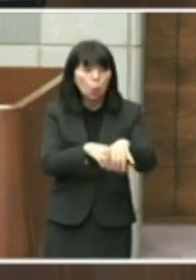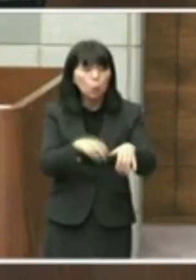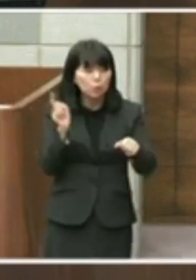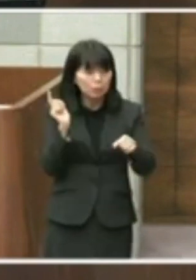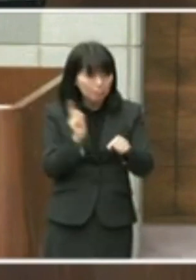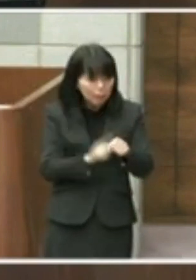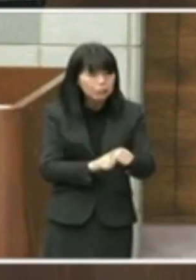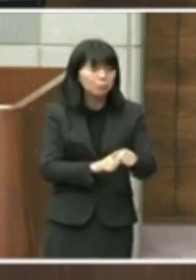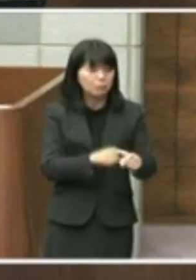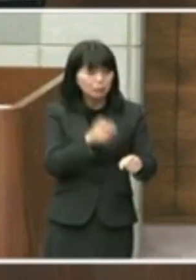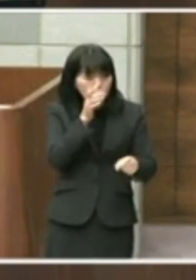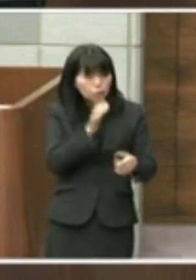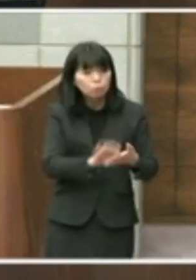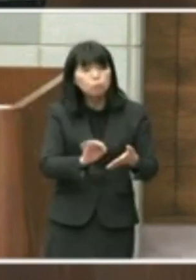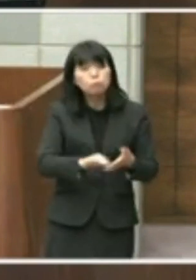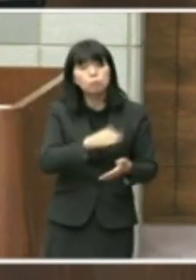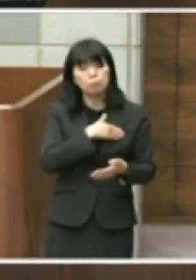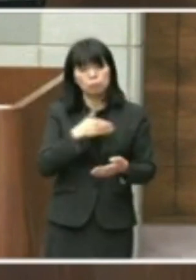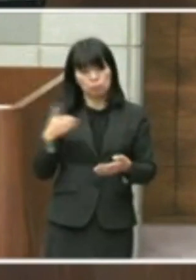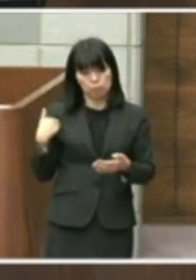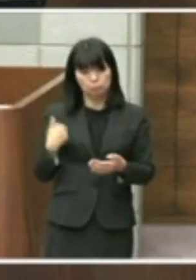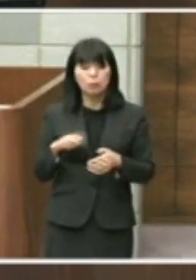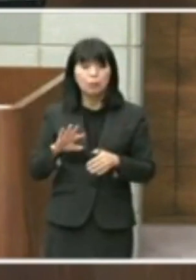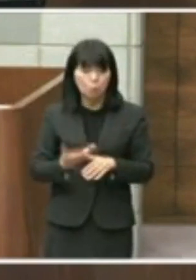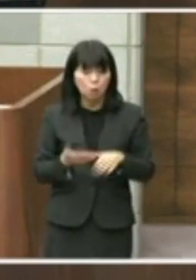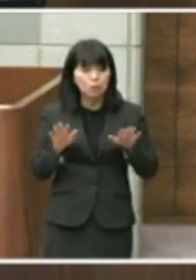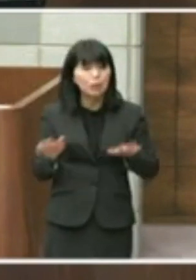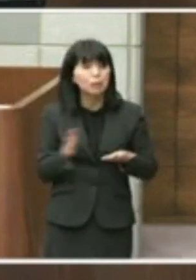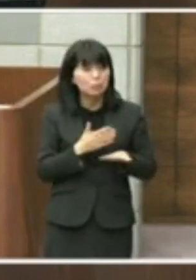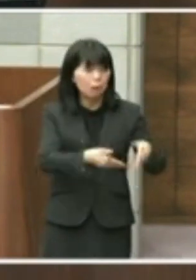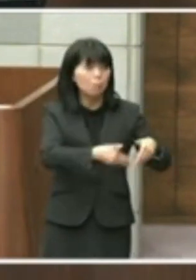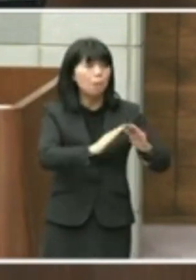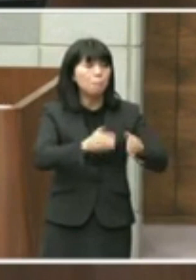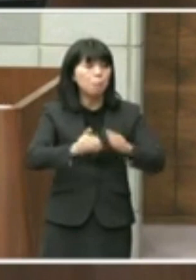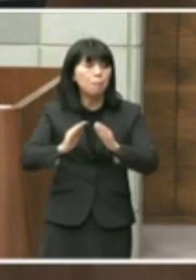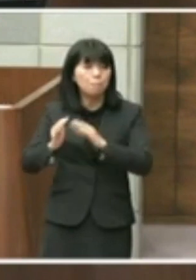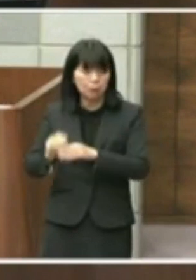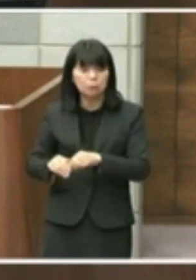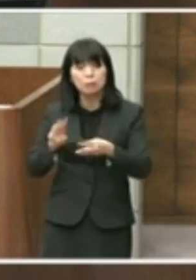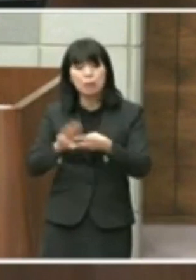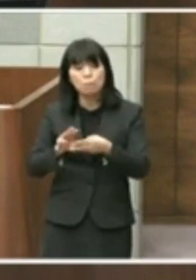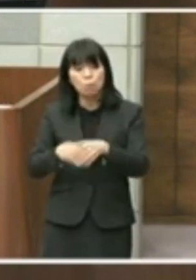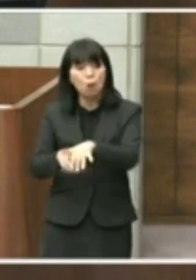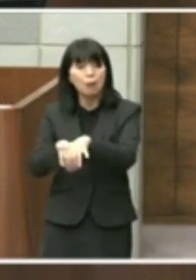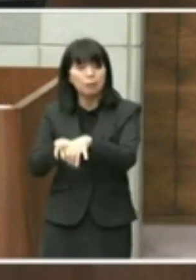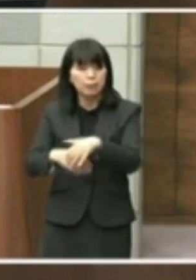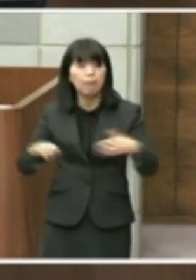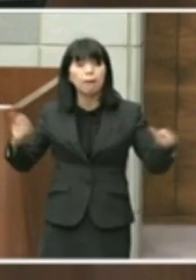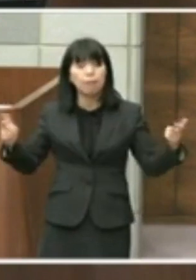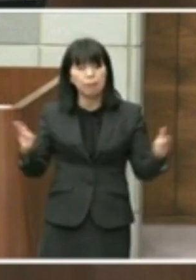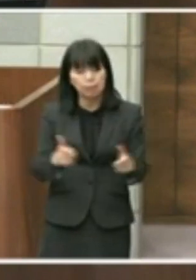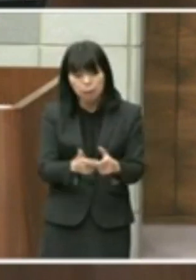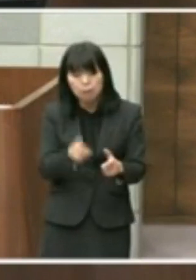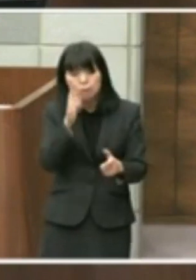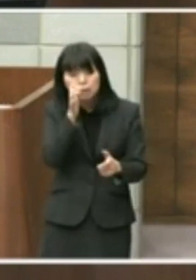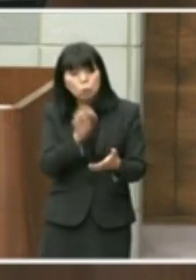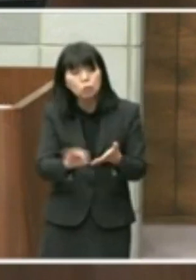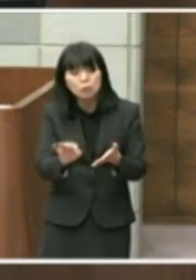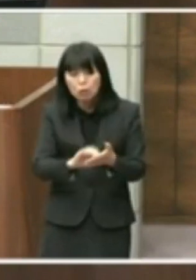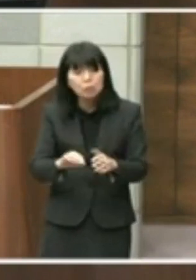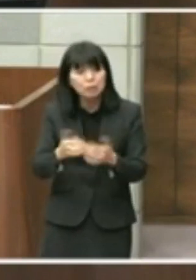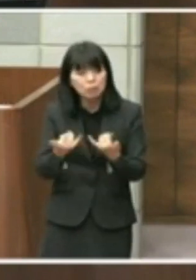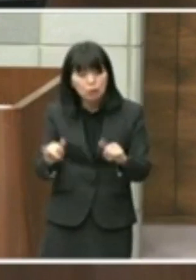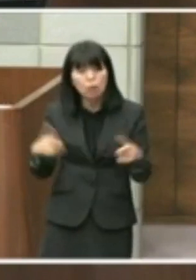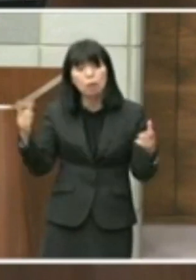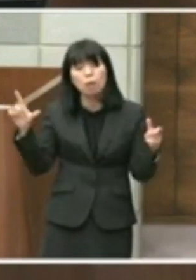てきましたが、近年では宅地化に伴い農地が減少し、利用する農業者が減少しております